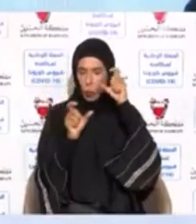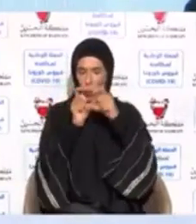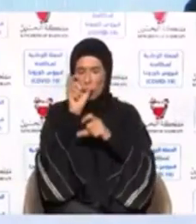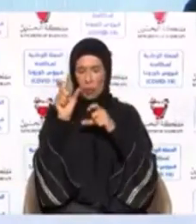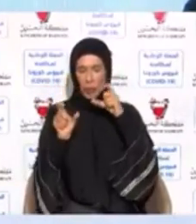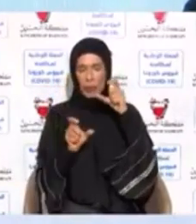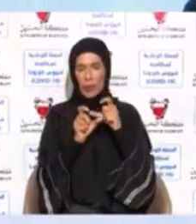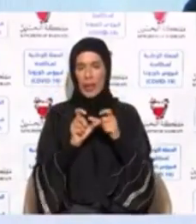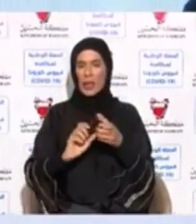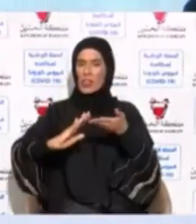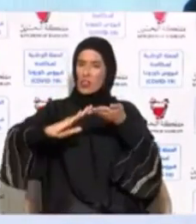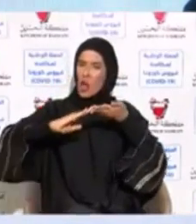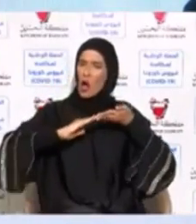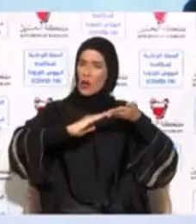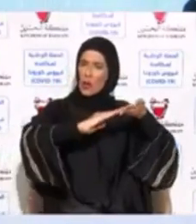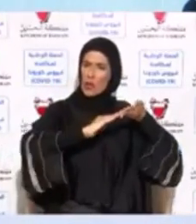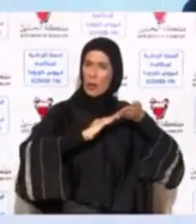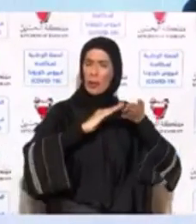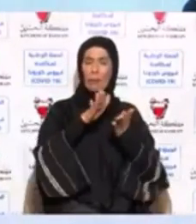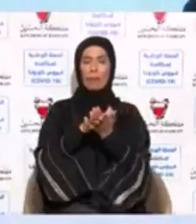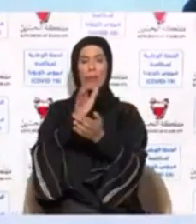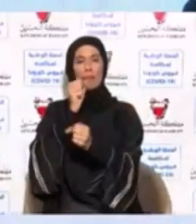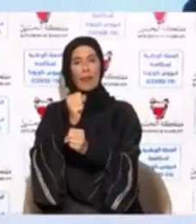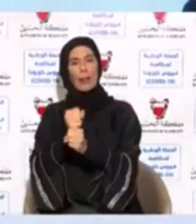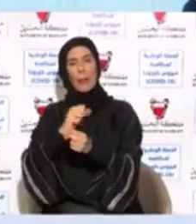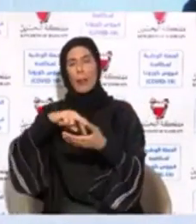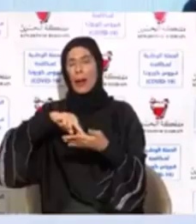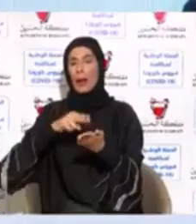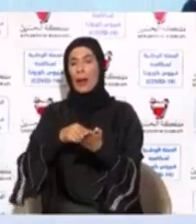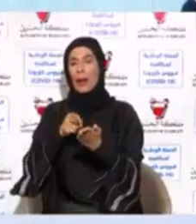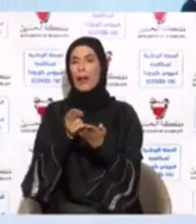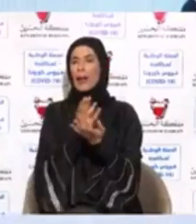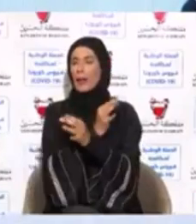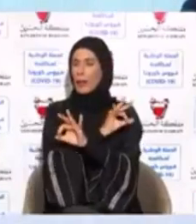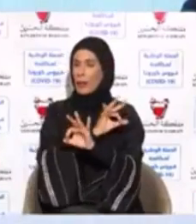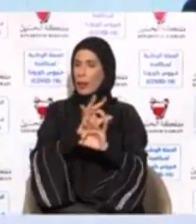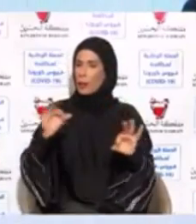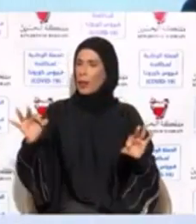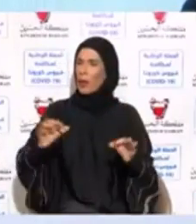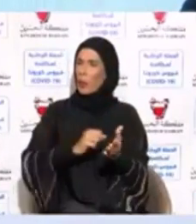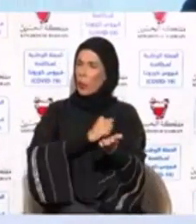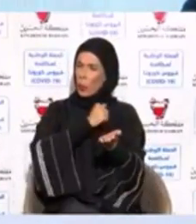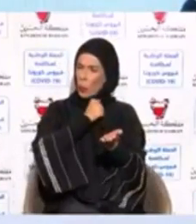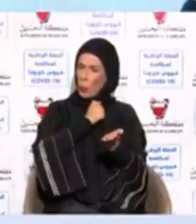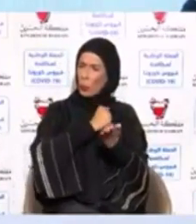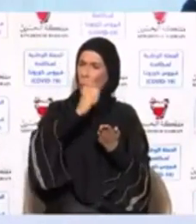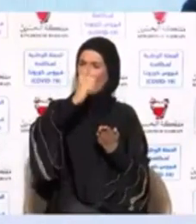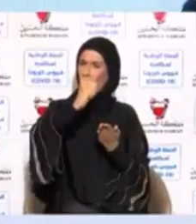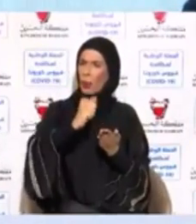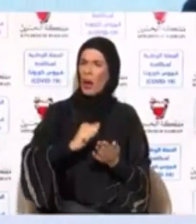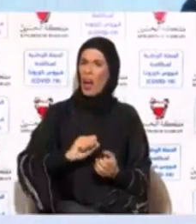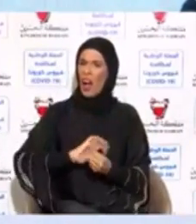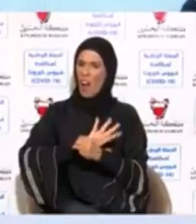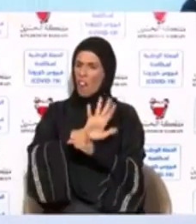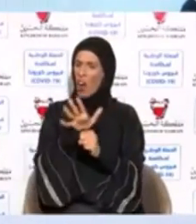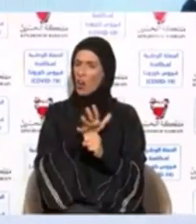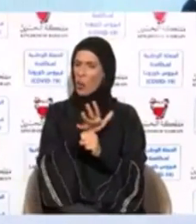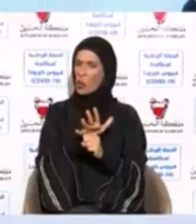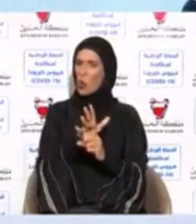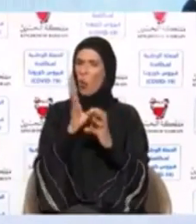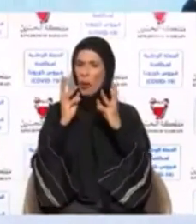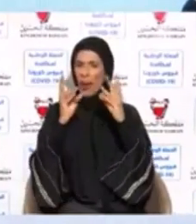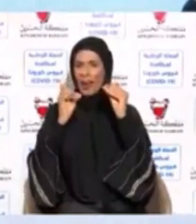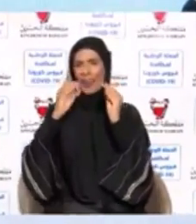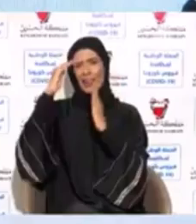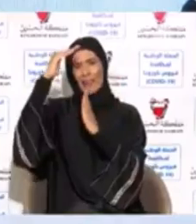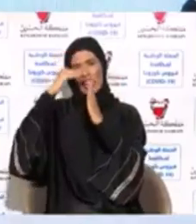كون احنا نساعد بعضنا في تطبيق هذه الإجراءات جميعها حتى نتمكن من تقليل عدد الحالات، خصوصا بعد ما وصلنا